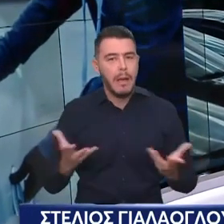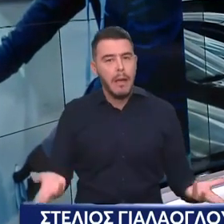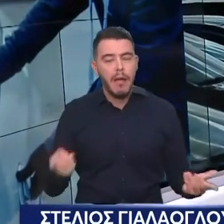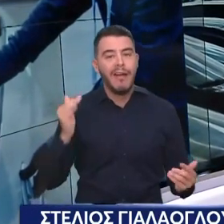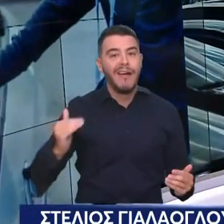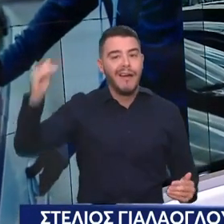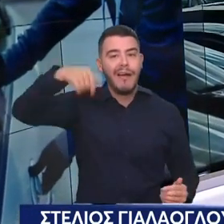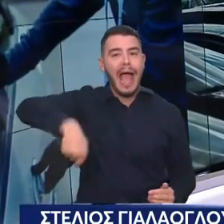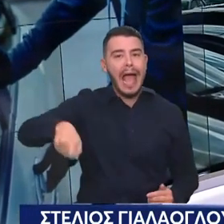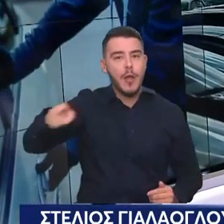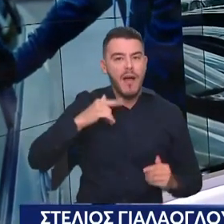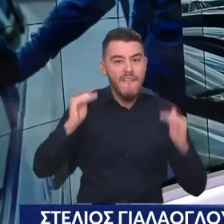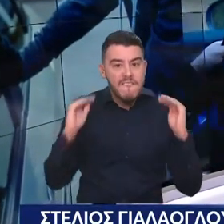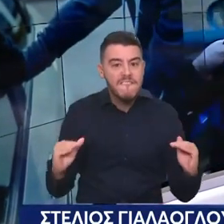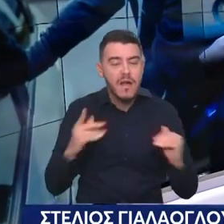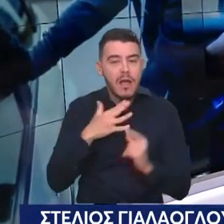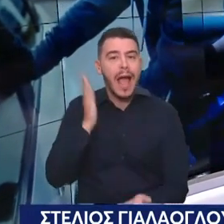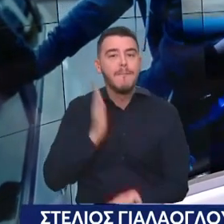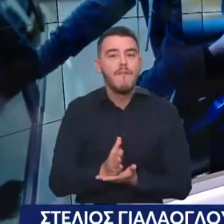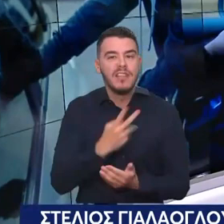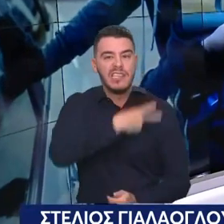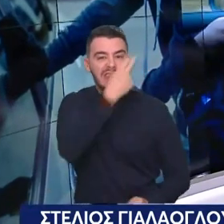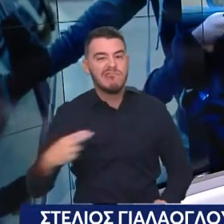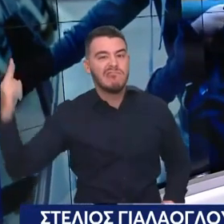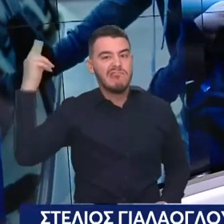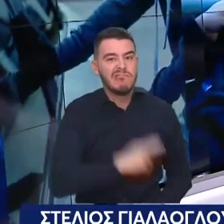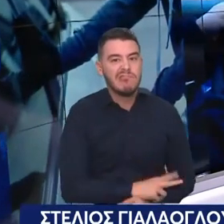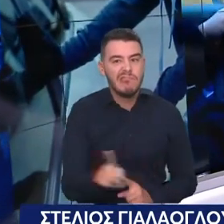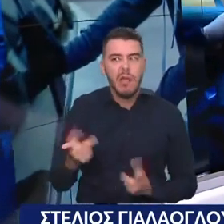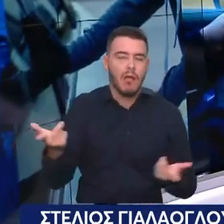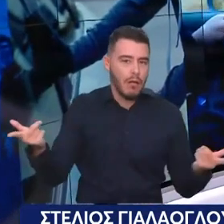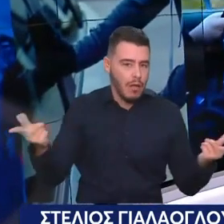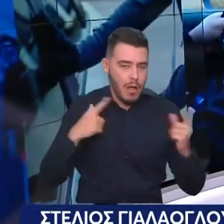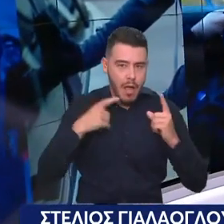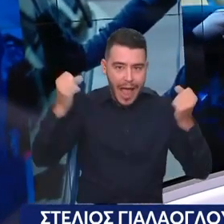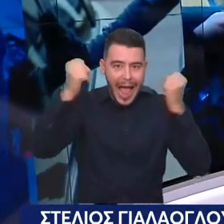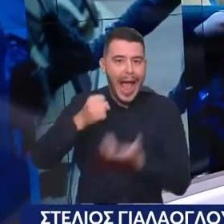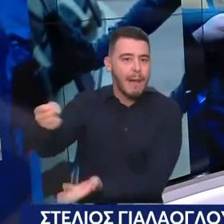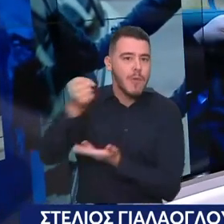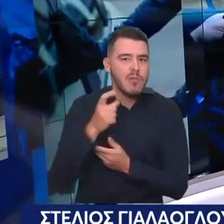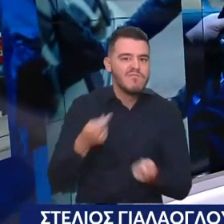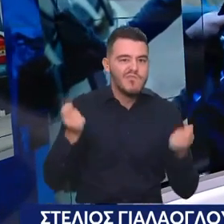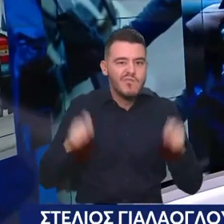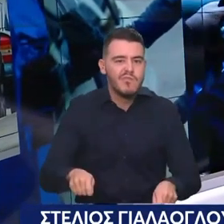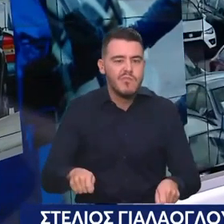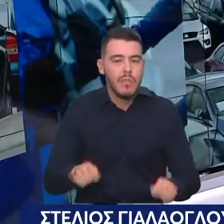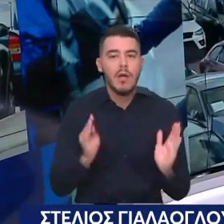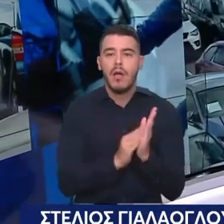που είχε αποβληθεί. Λοιπόν. Έμεινε λοιπόν η ίδια απόφαση και μάλιστα σε μια ιδιαίτερα πολυσέλιδη απόφαση. Ο Άριος